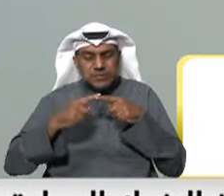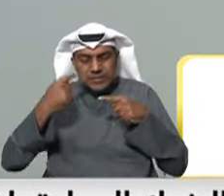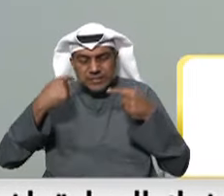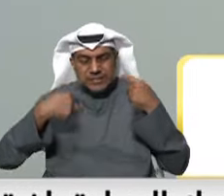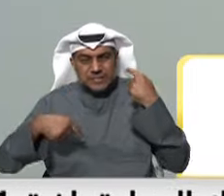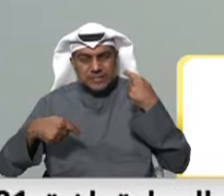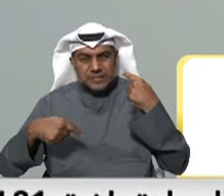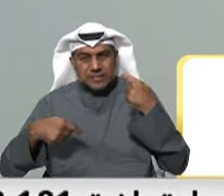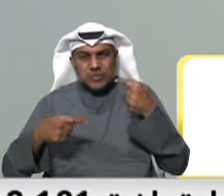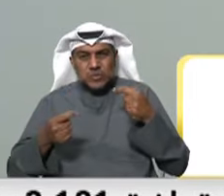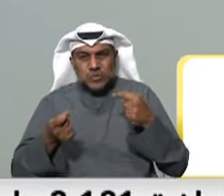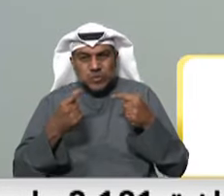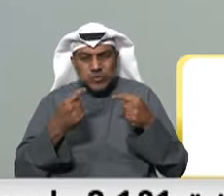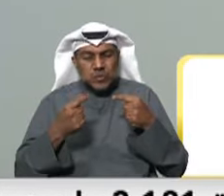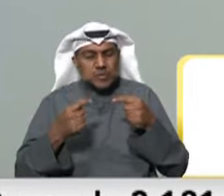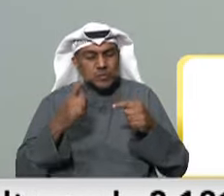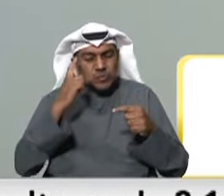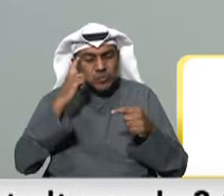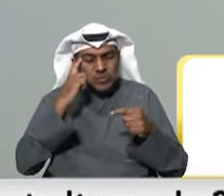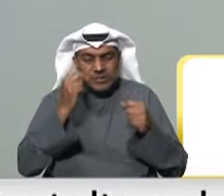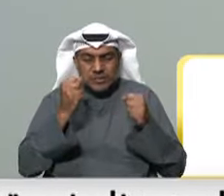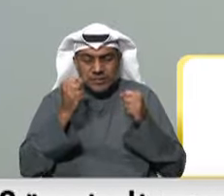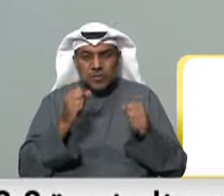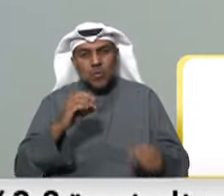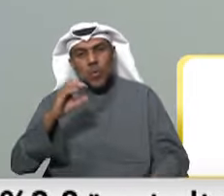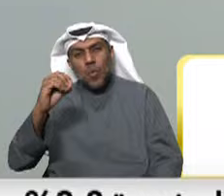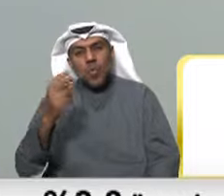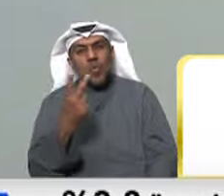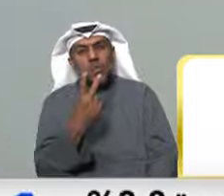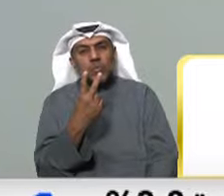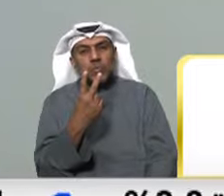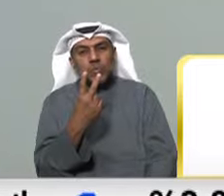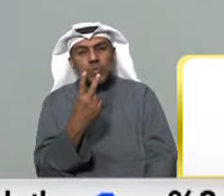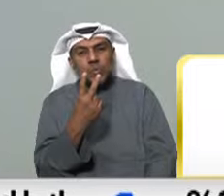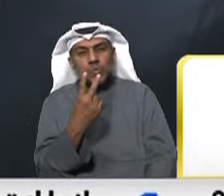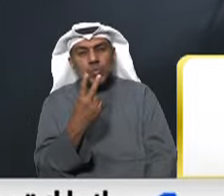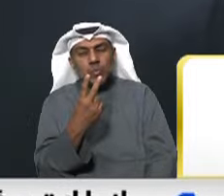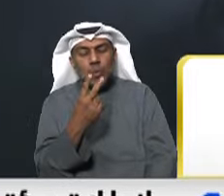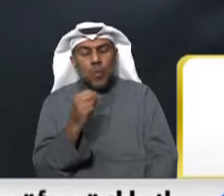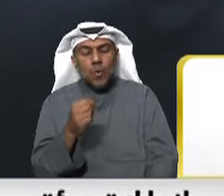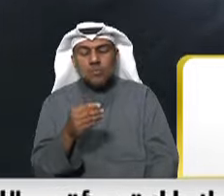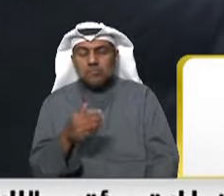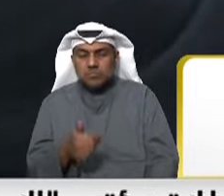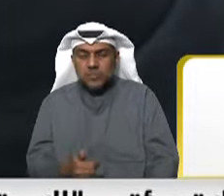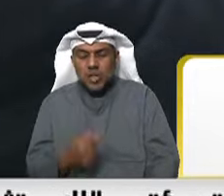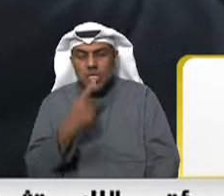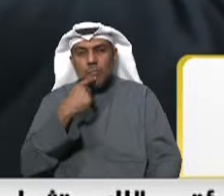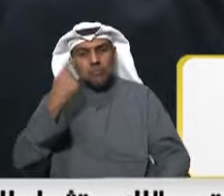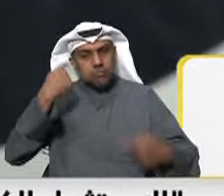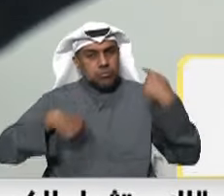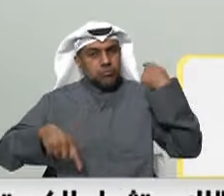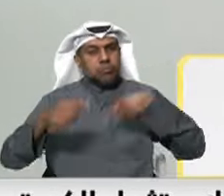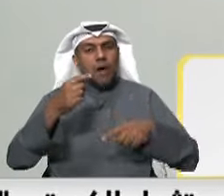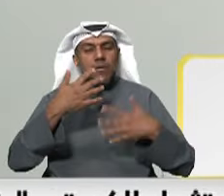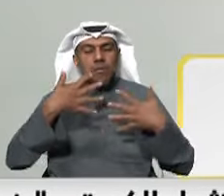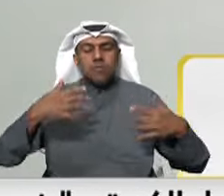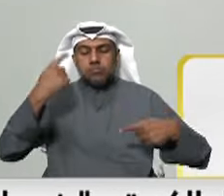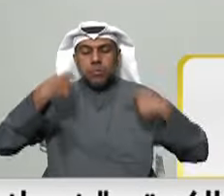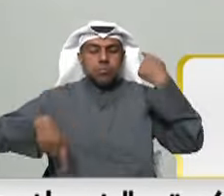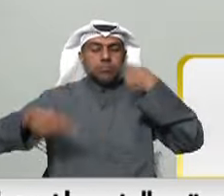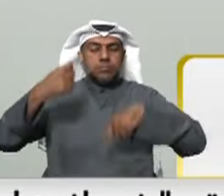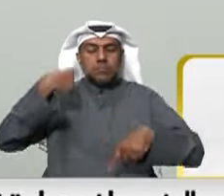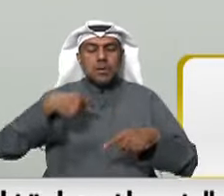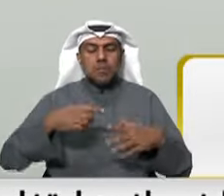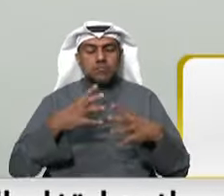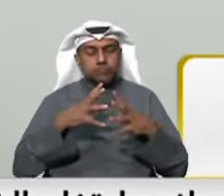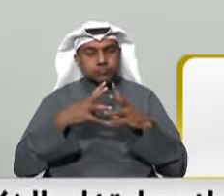المكملات للخطة العلاجية واحدة منهم هي العلاج بالأكسجين. تحفة هندسية من الرعاية. في